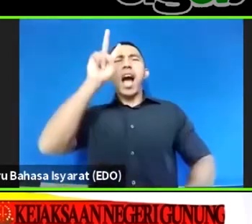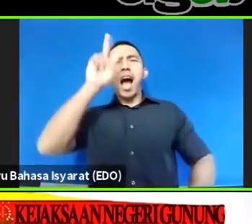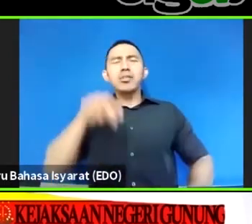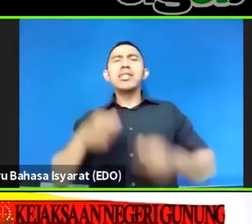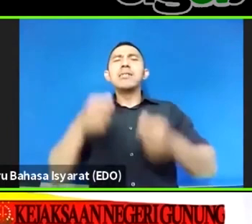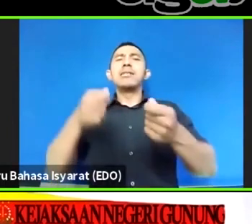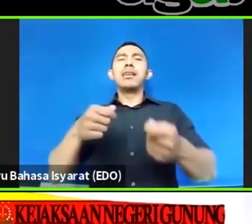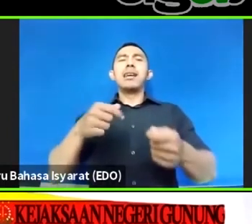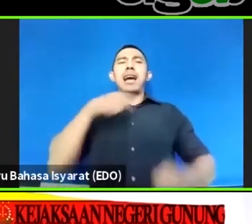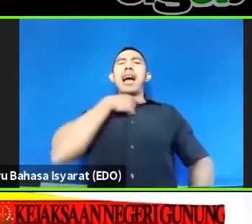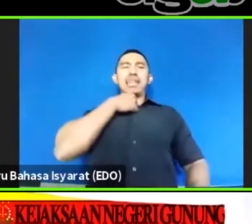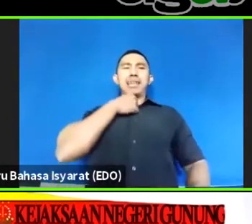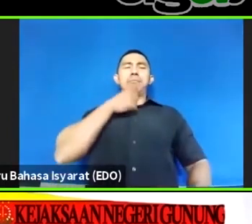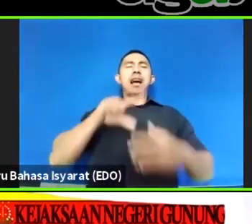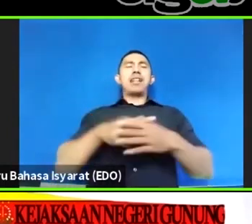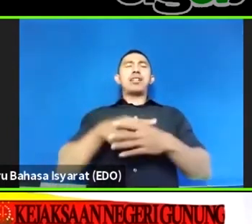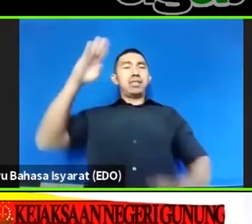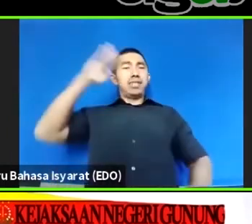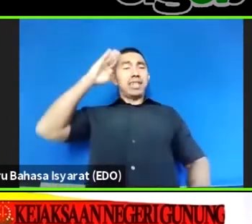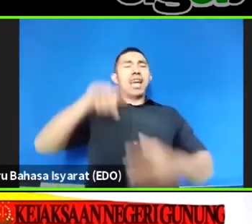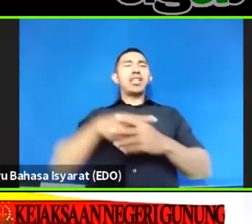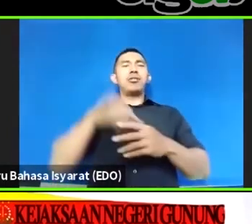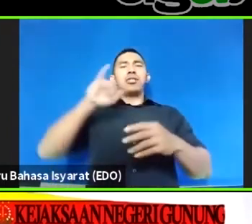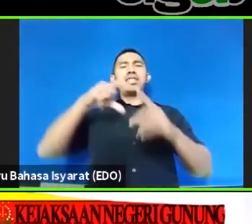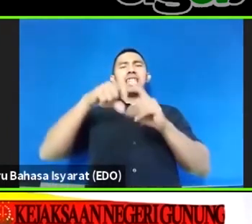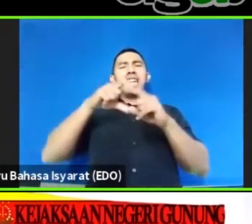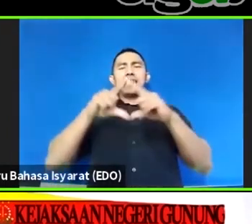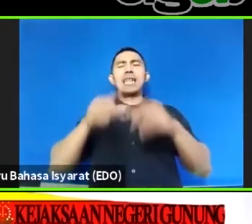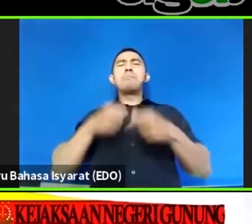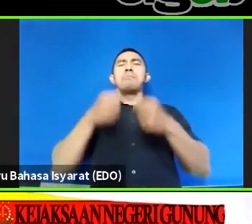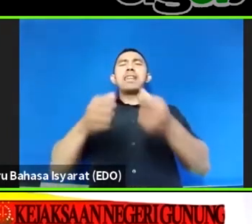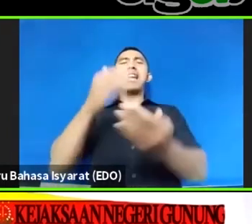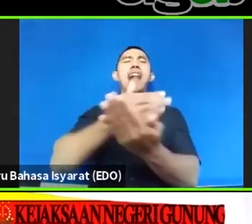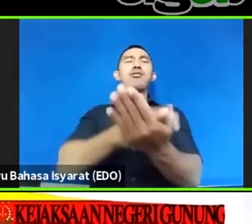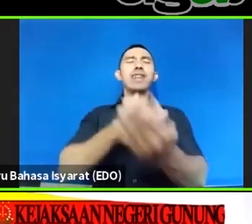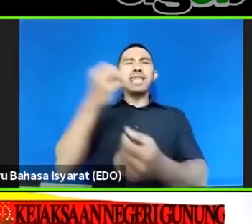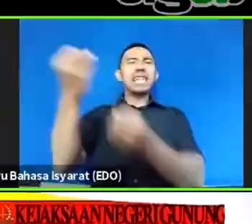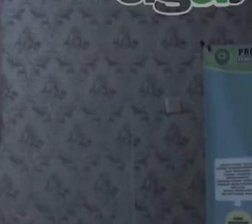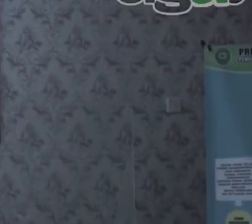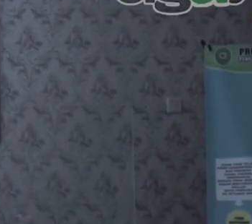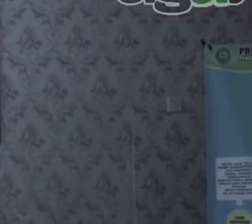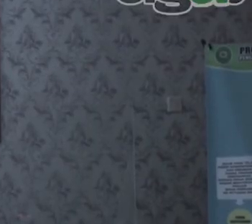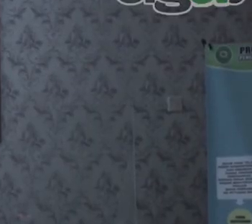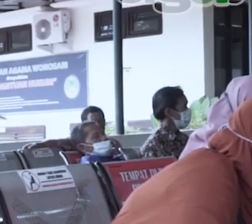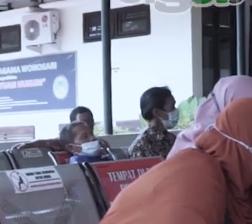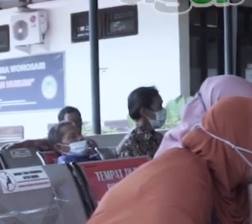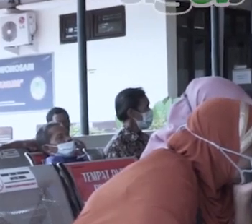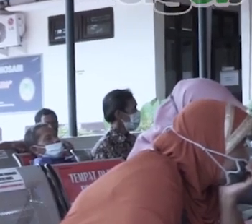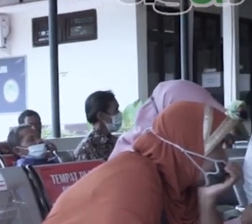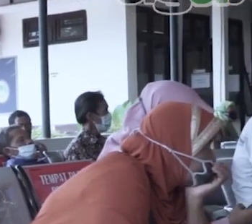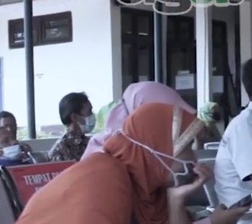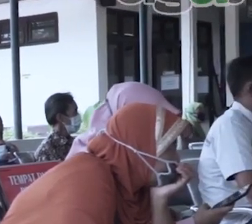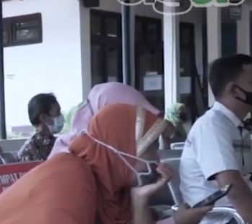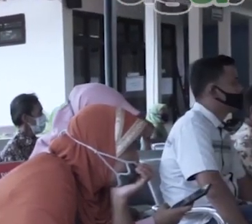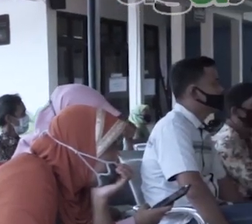Hakim maupun jaksa maupun polisi harus diberikan rel yang jelas, ya, mana yang harus digunakan ketika menghadapi